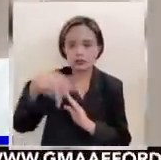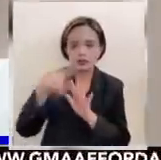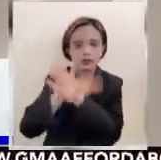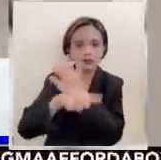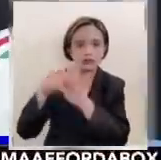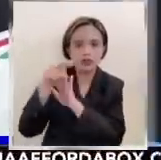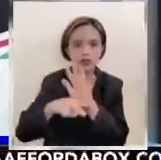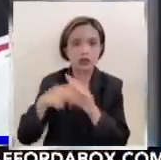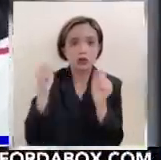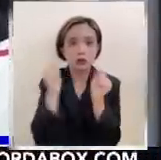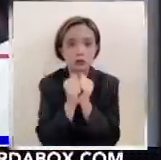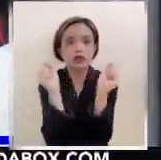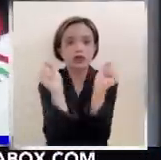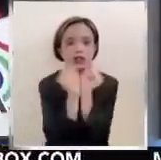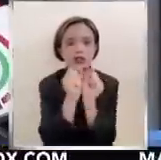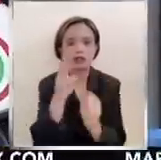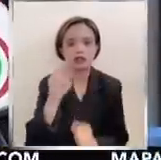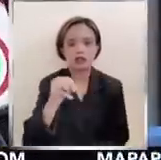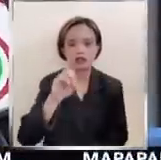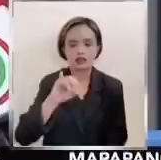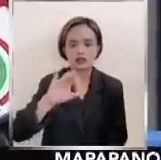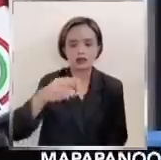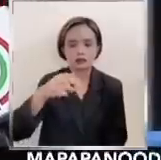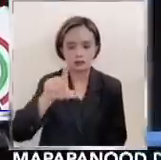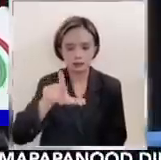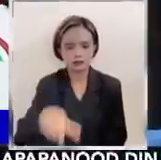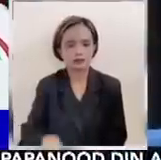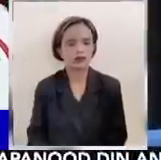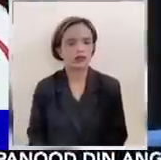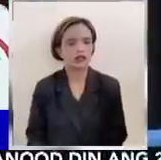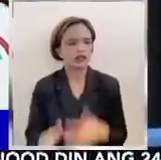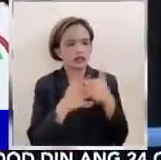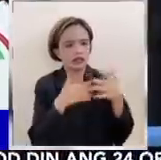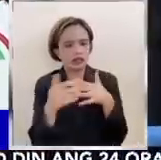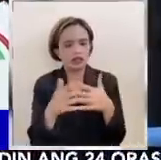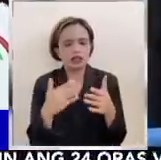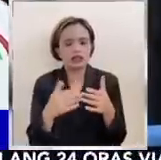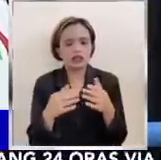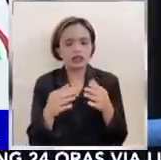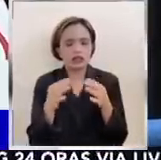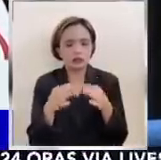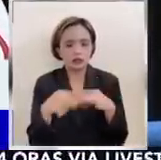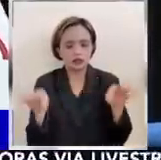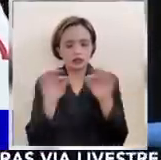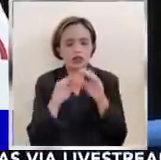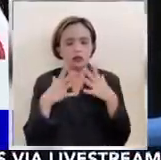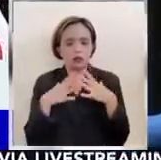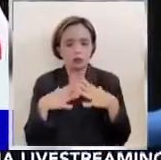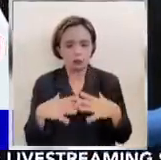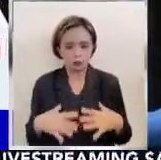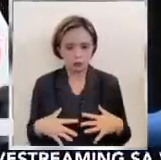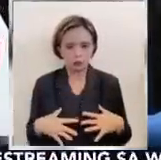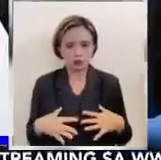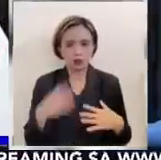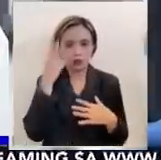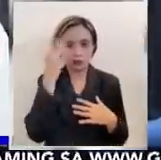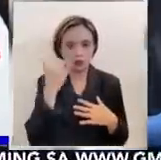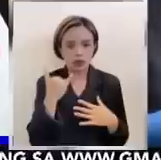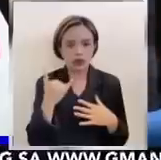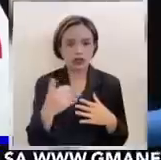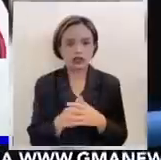na si Michael. Kahit po paano, medyo gumaan na po yung loob namin kasi po karating na kami dito ng